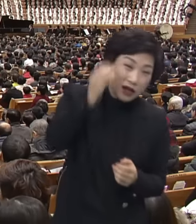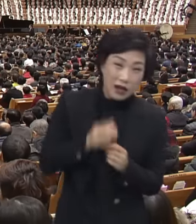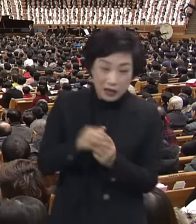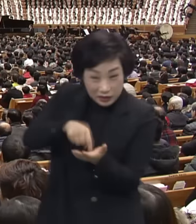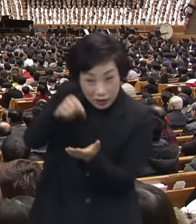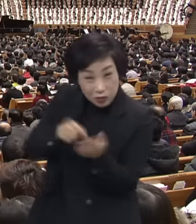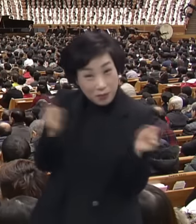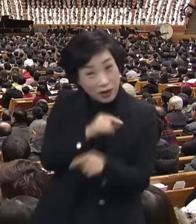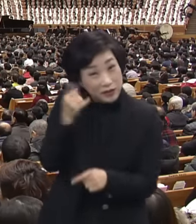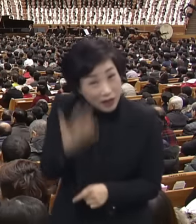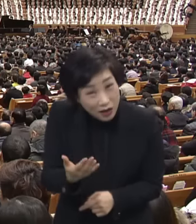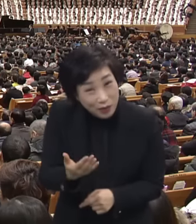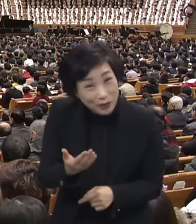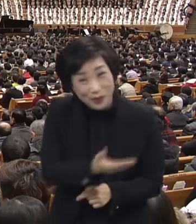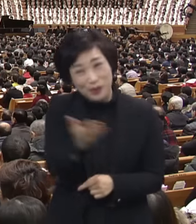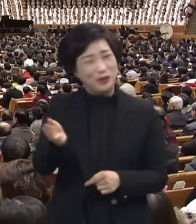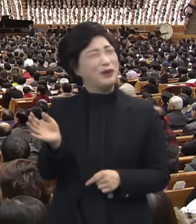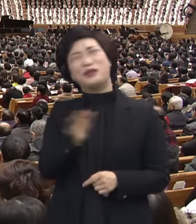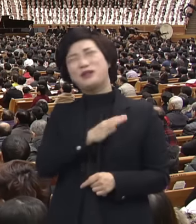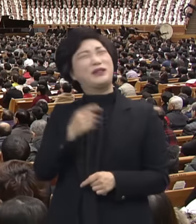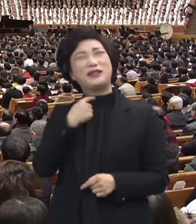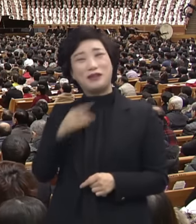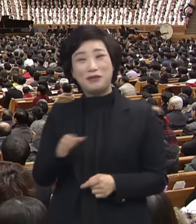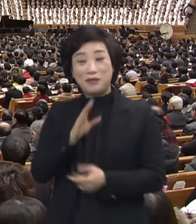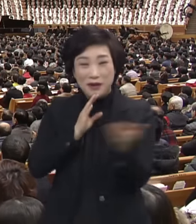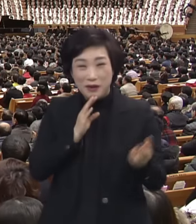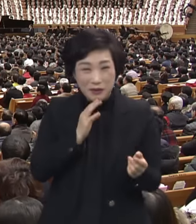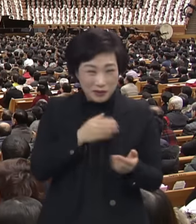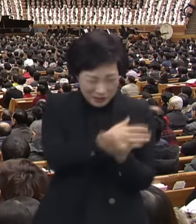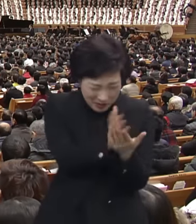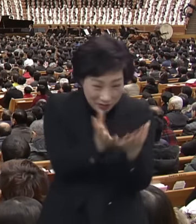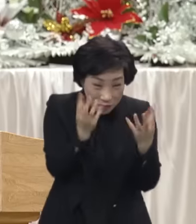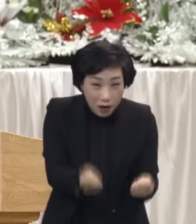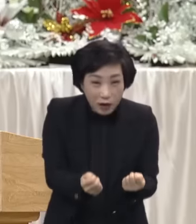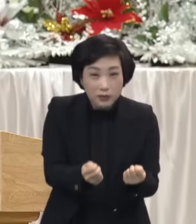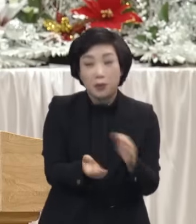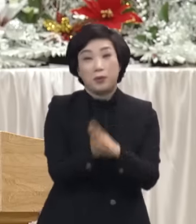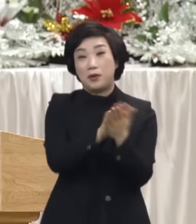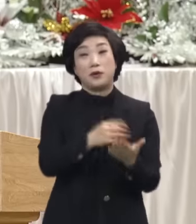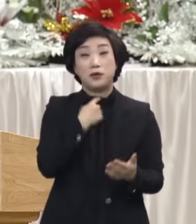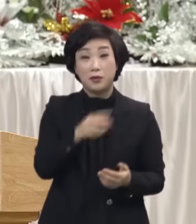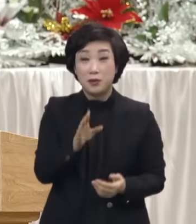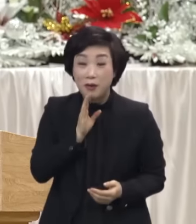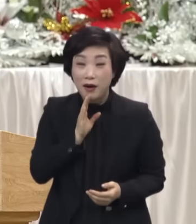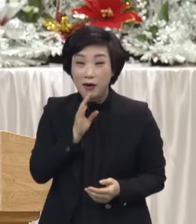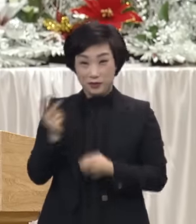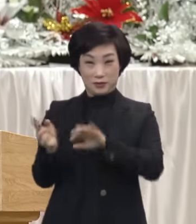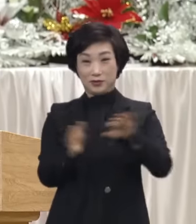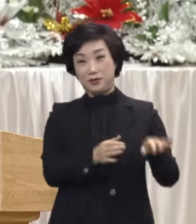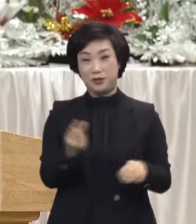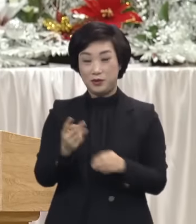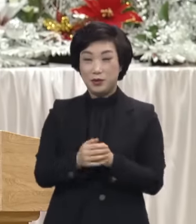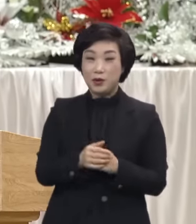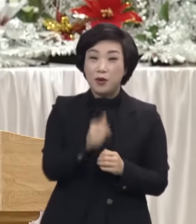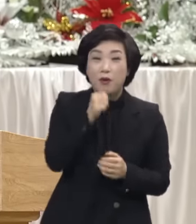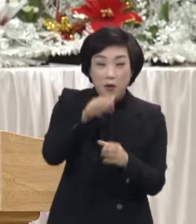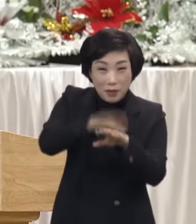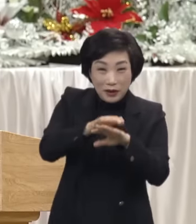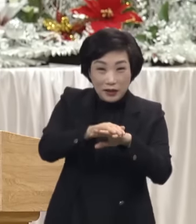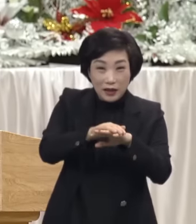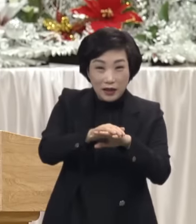종자가 단 하나도 변함이 없고 콩밭에 팥을 심어도 팥이 나고 팥밭에